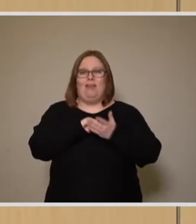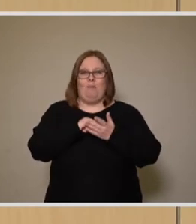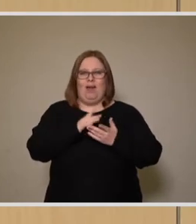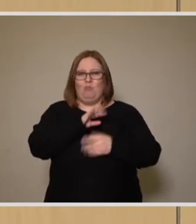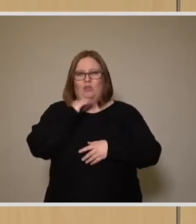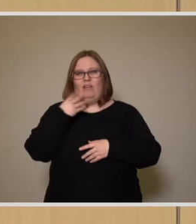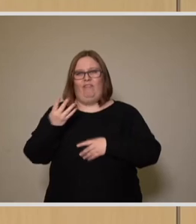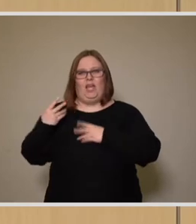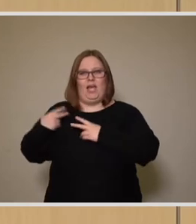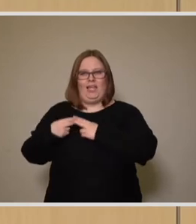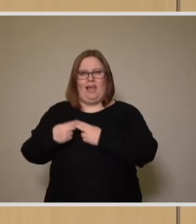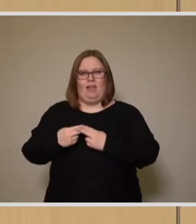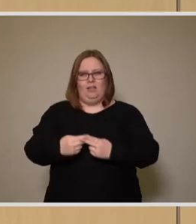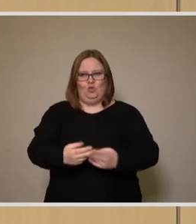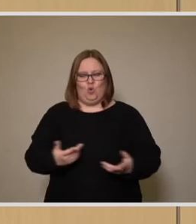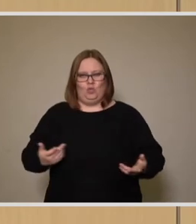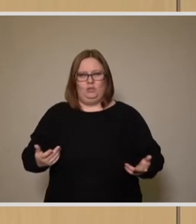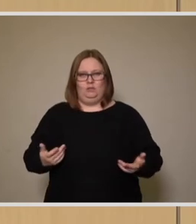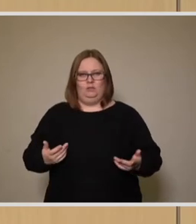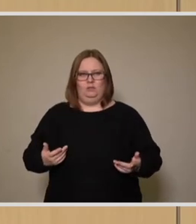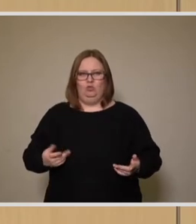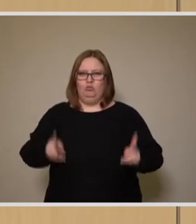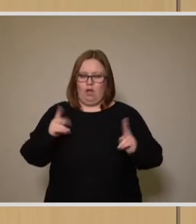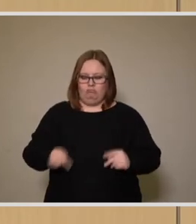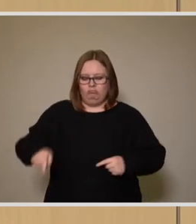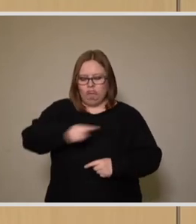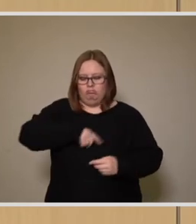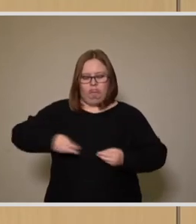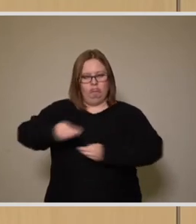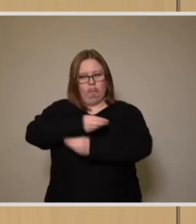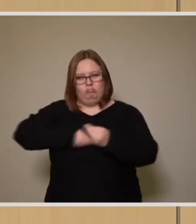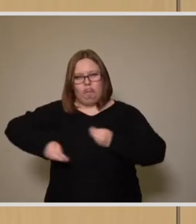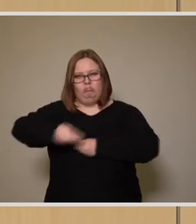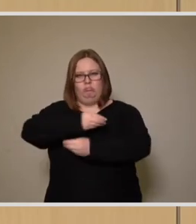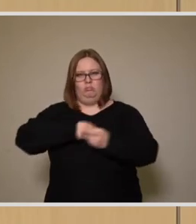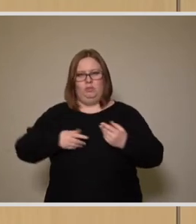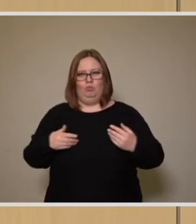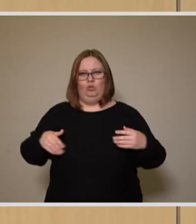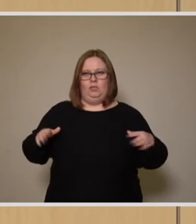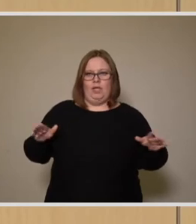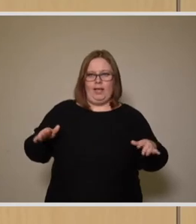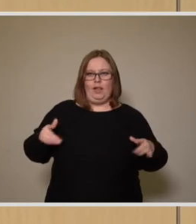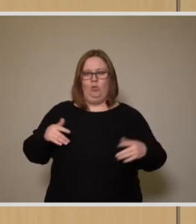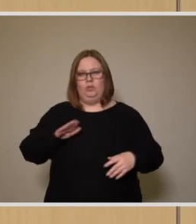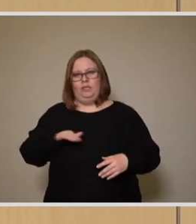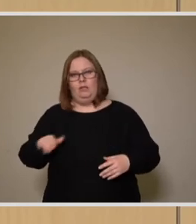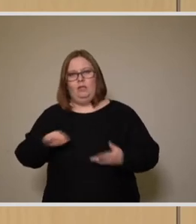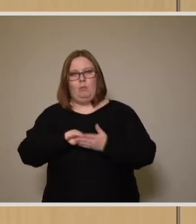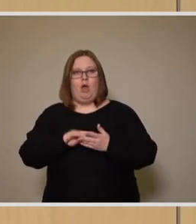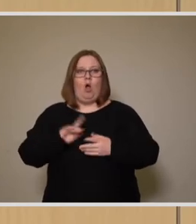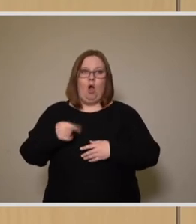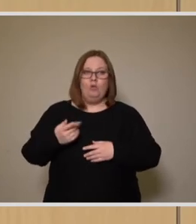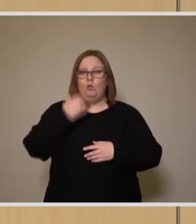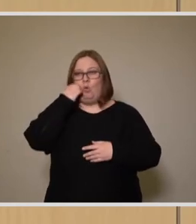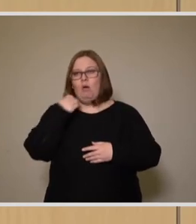vier Generationen, wo man dann wirklich auch dokumentiert sieht, ja, wenn also Enkel und Kinder auch kommen, naja, dann hat die